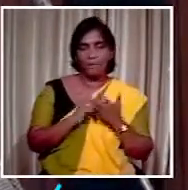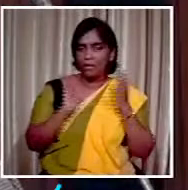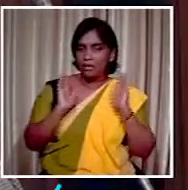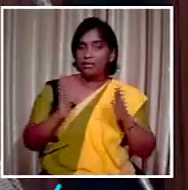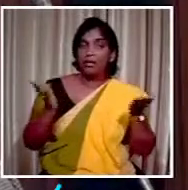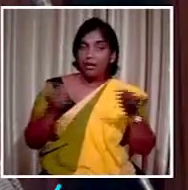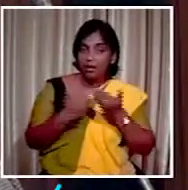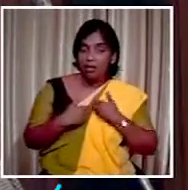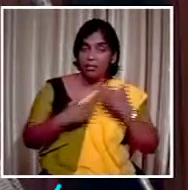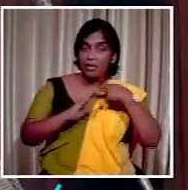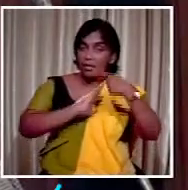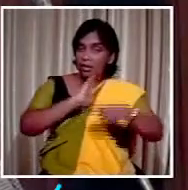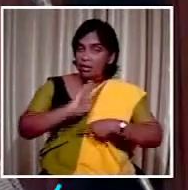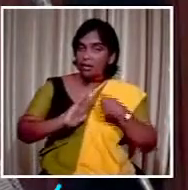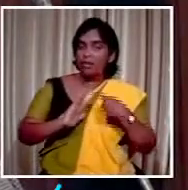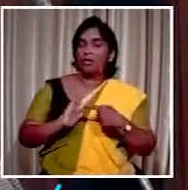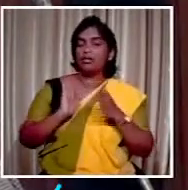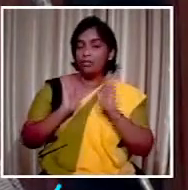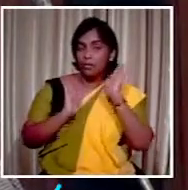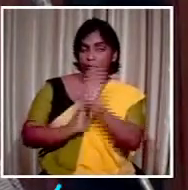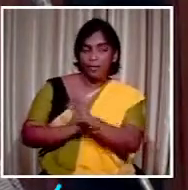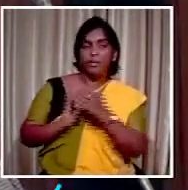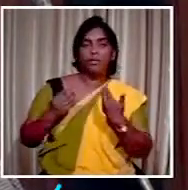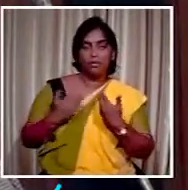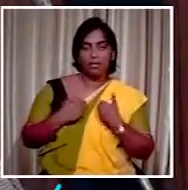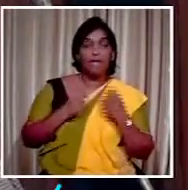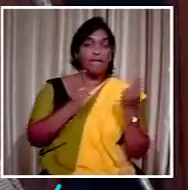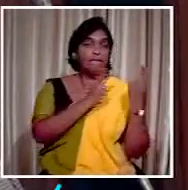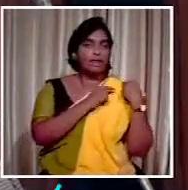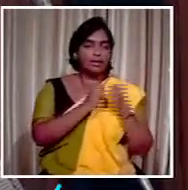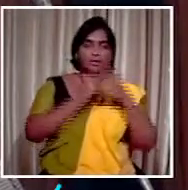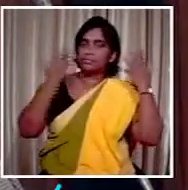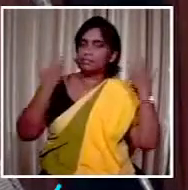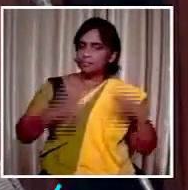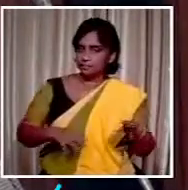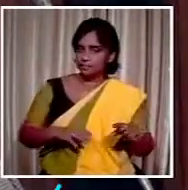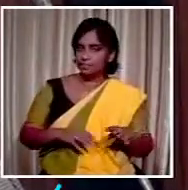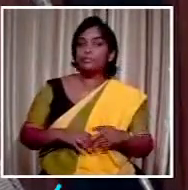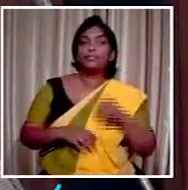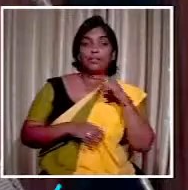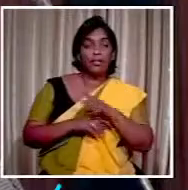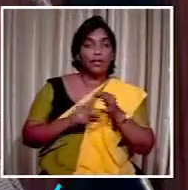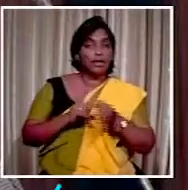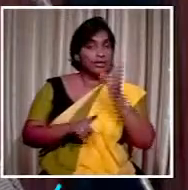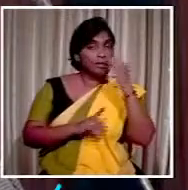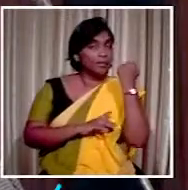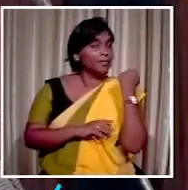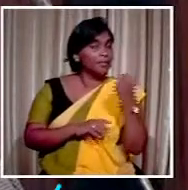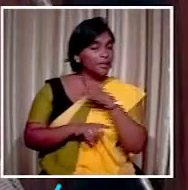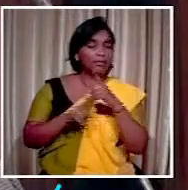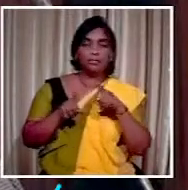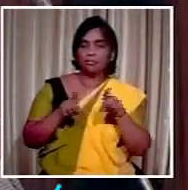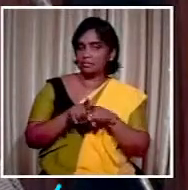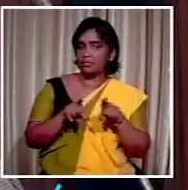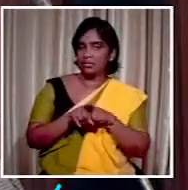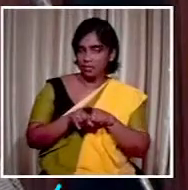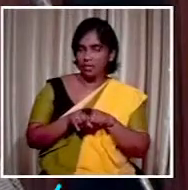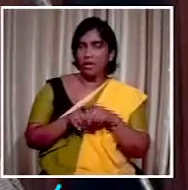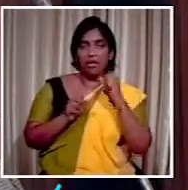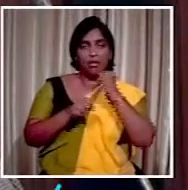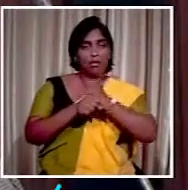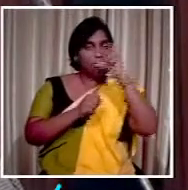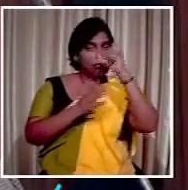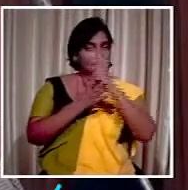api matru bumi evenueng, evenakot api wagaki mistaker latienne. Vidhayaka janadi peti kramiya gana, aandu